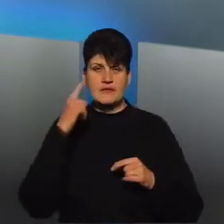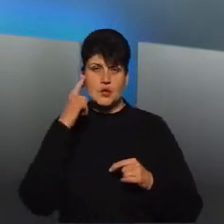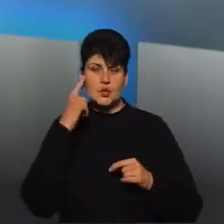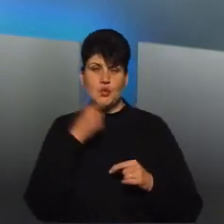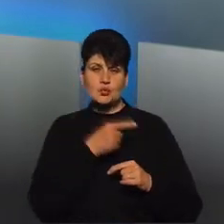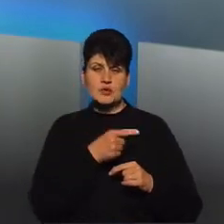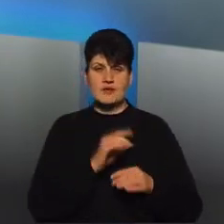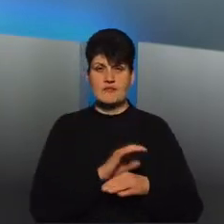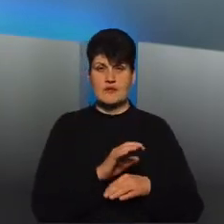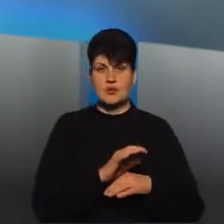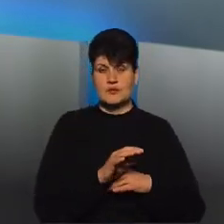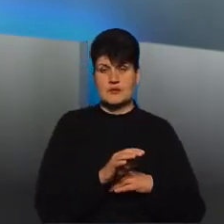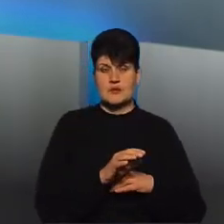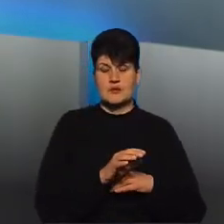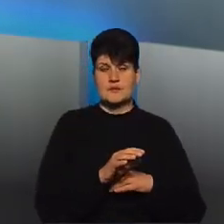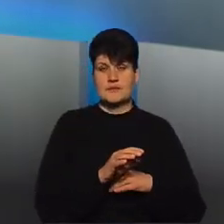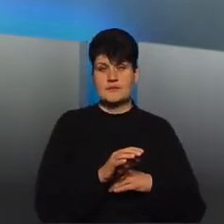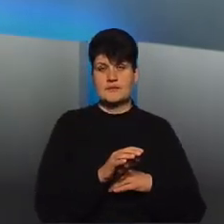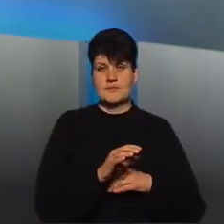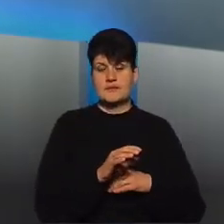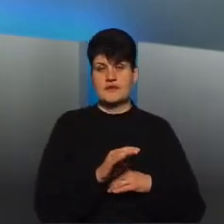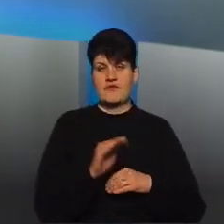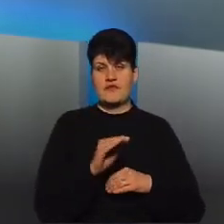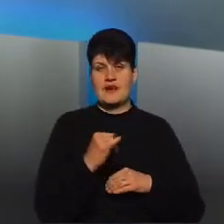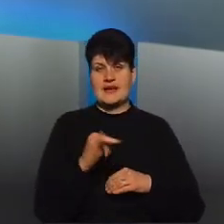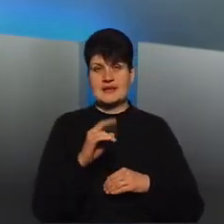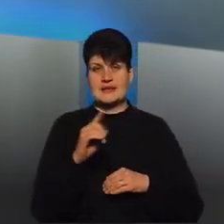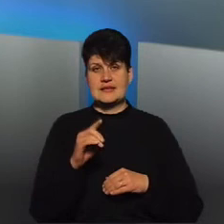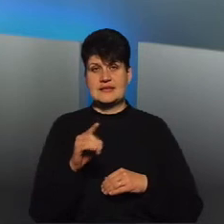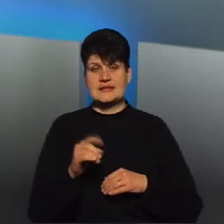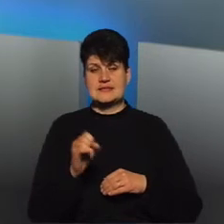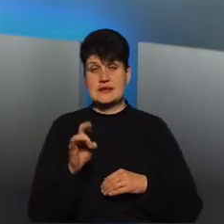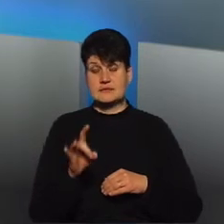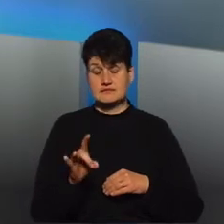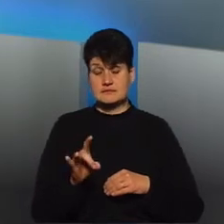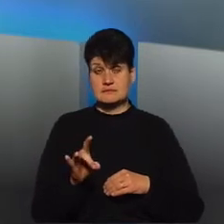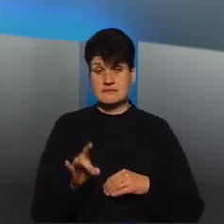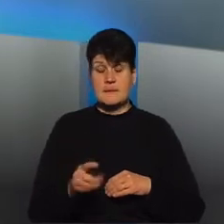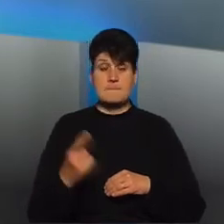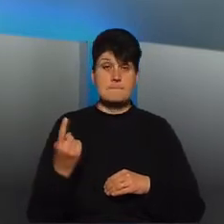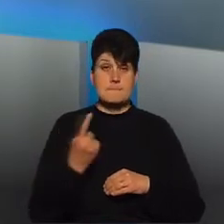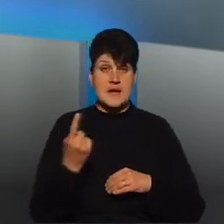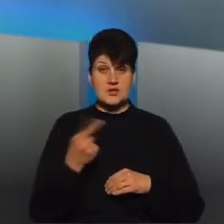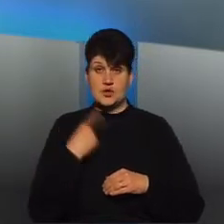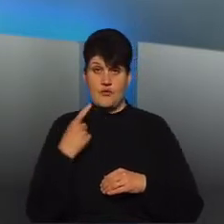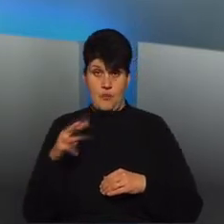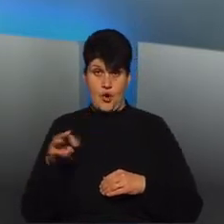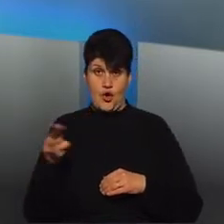виробників вакцини Comirnaty або Pfizer. Перші заявляють про те,